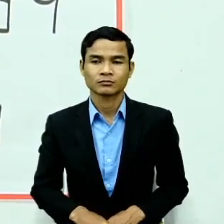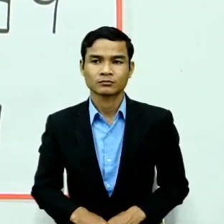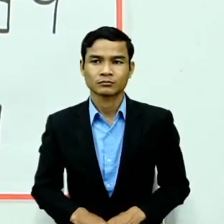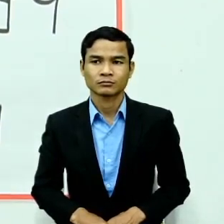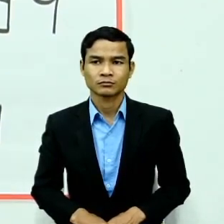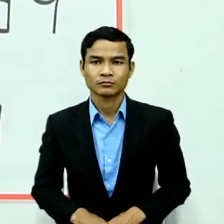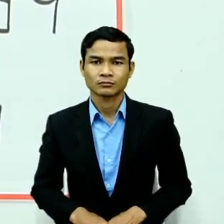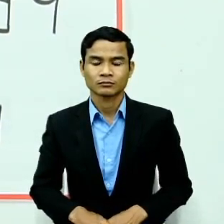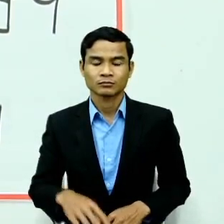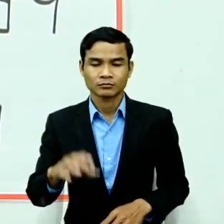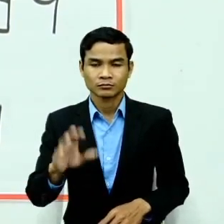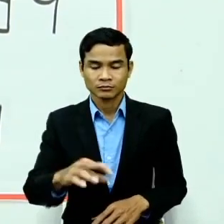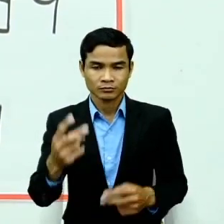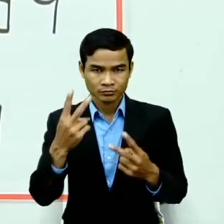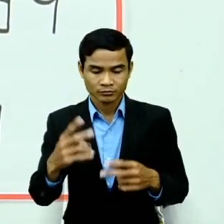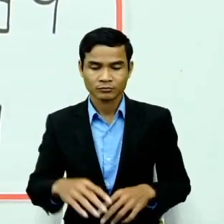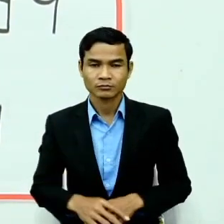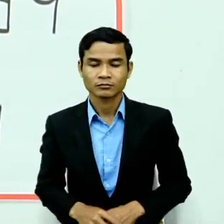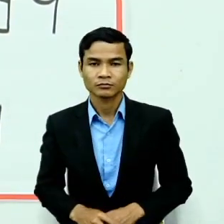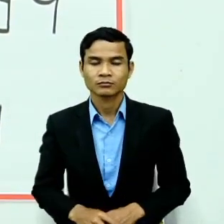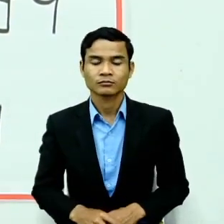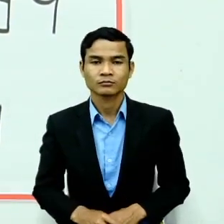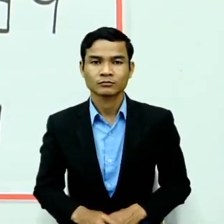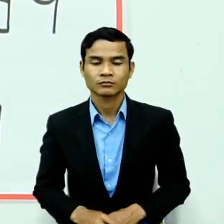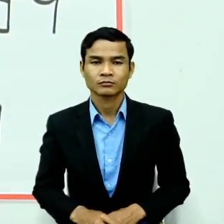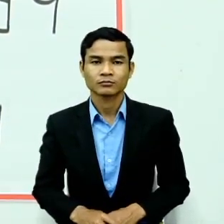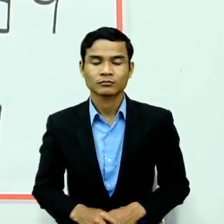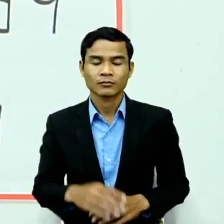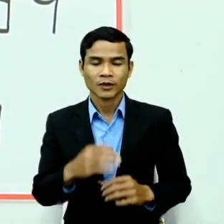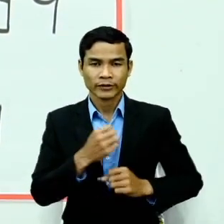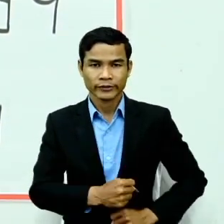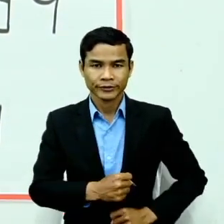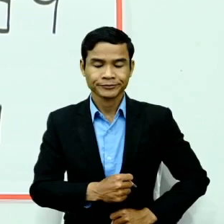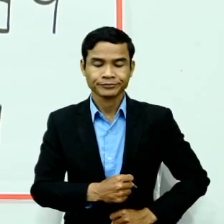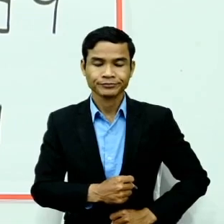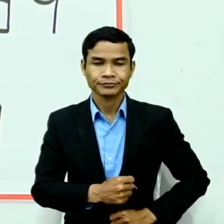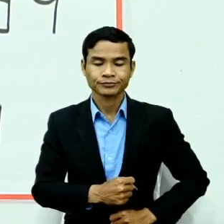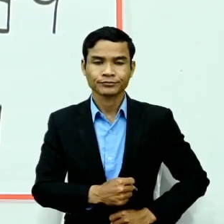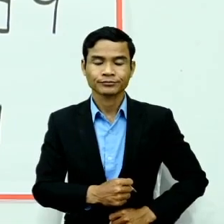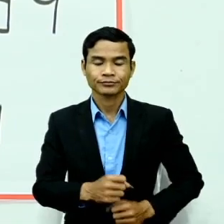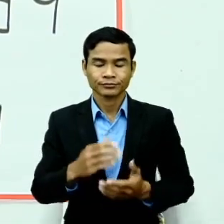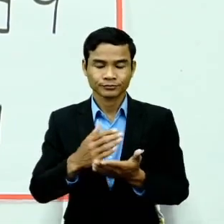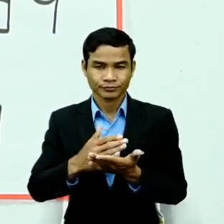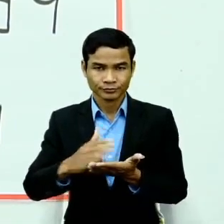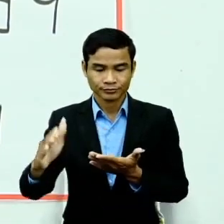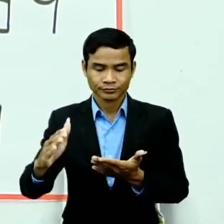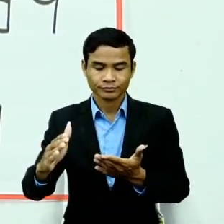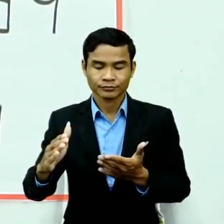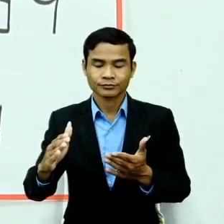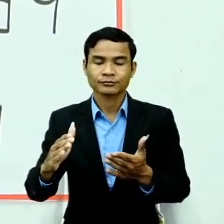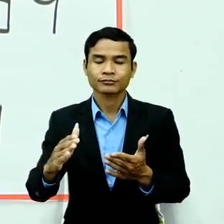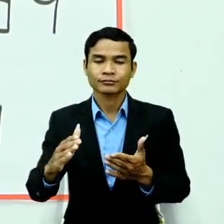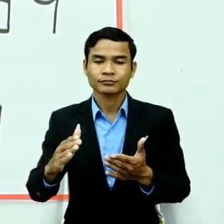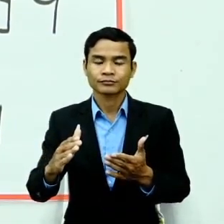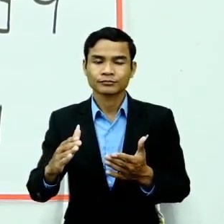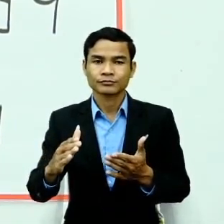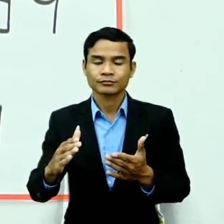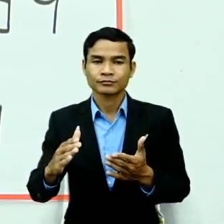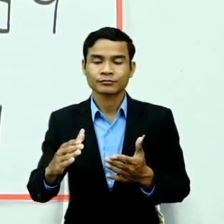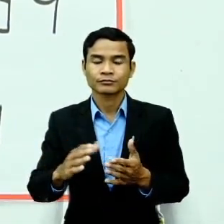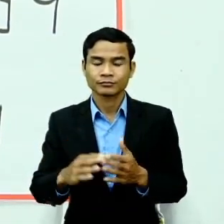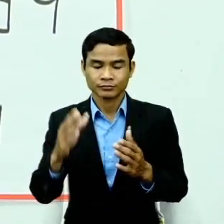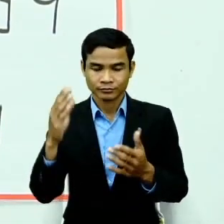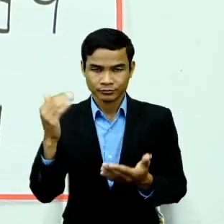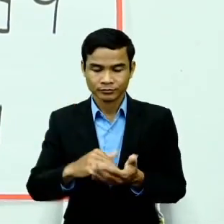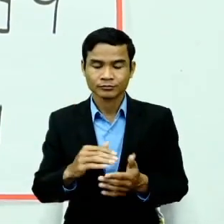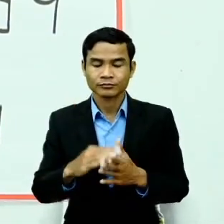chà con tim toán chà vô thí cầm chán chà mà đón tiện nó